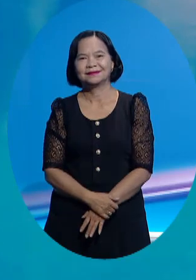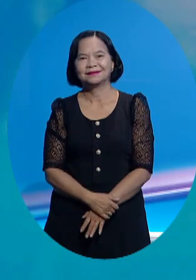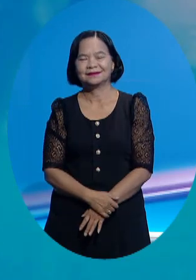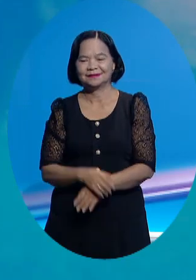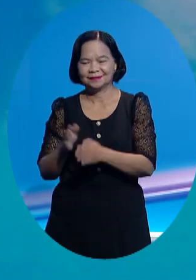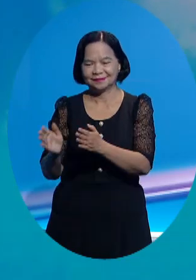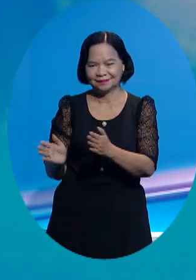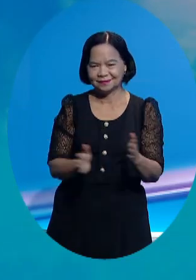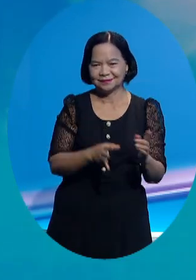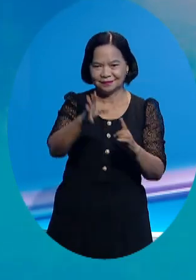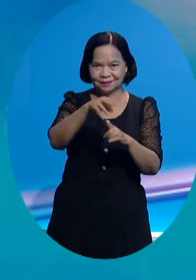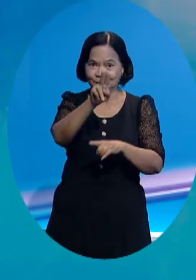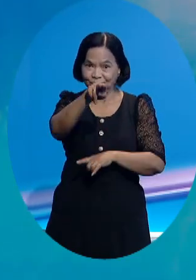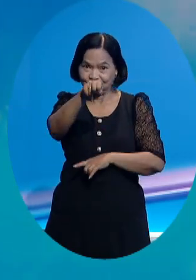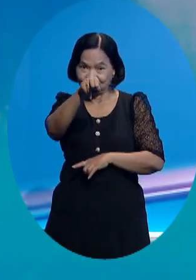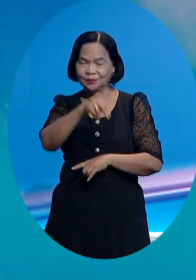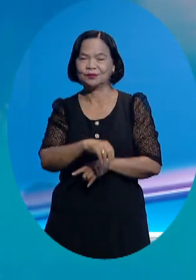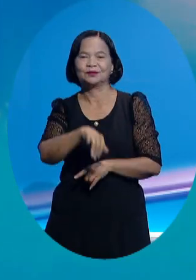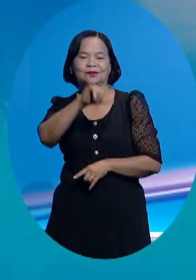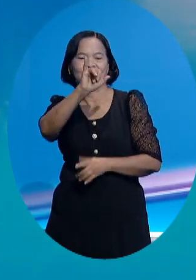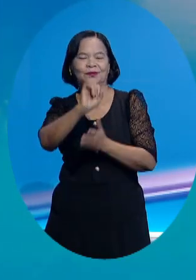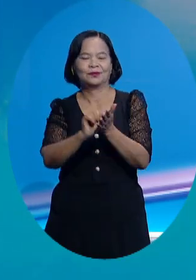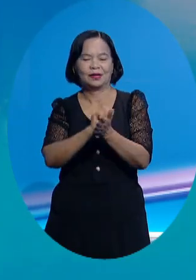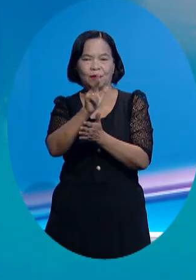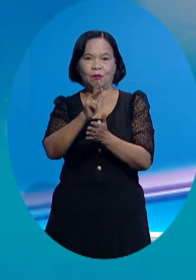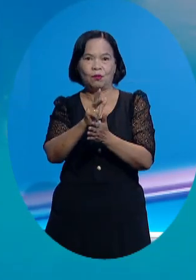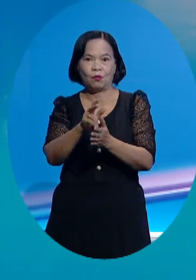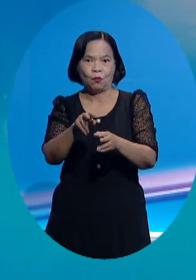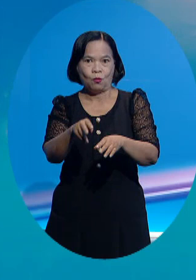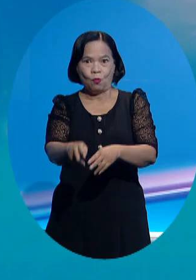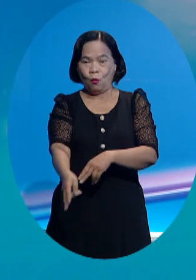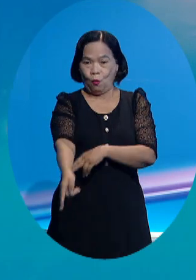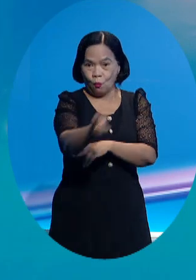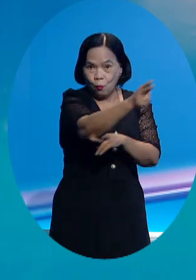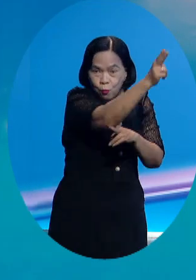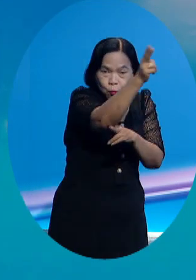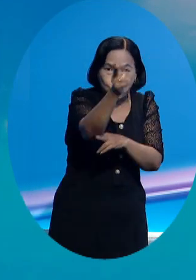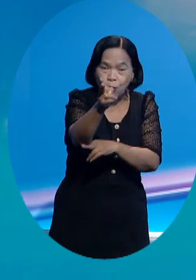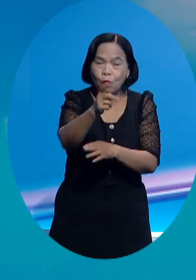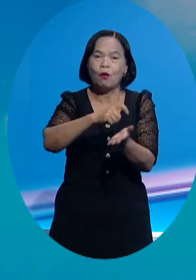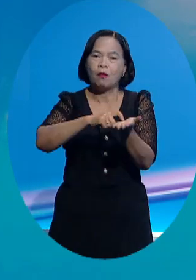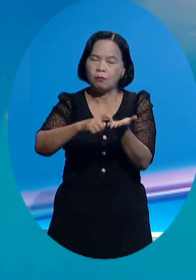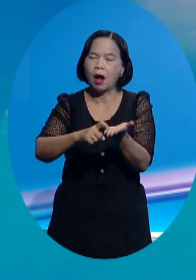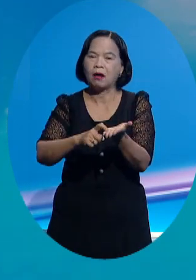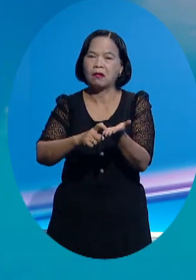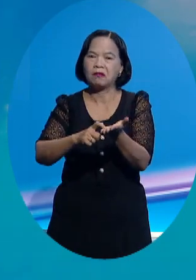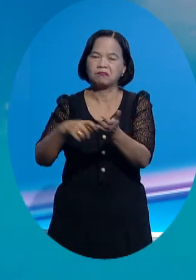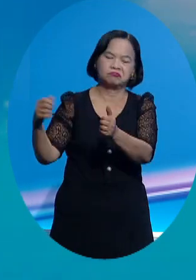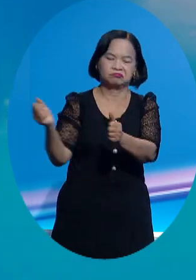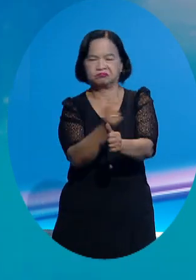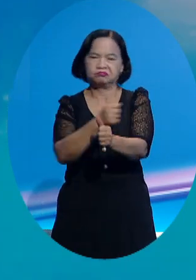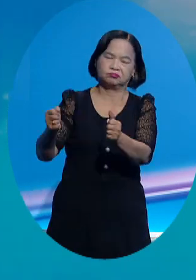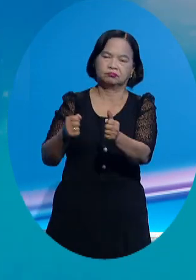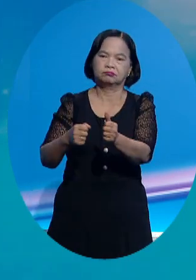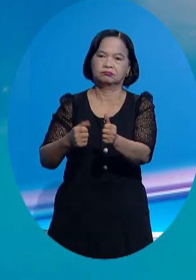chuyển sang các thông tin đáng chú ý khác ngày 6 tháng 8 hàng loạt các vụ nổ súng đã xảy ra tại nhiều ban cho nước Mỹ những vụ bạo lực này đã